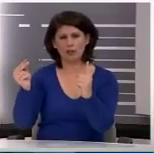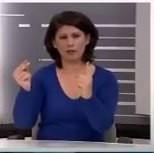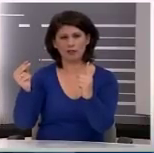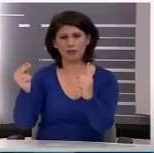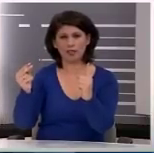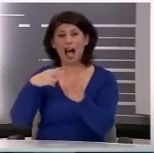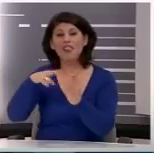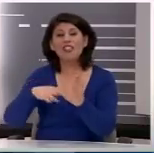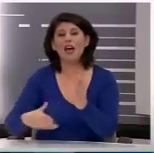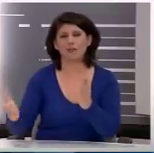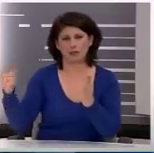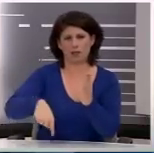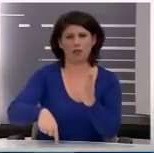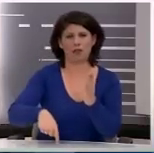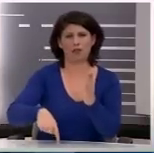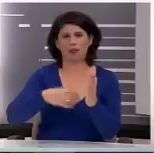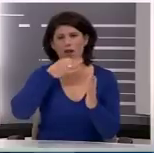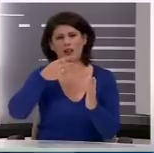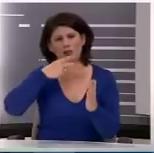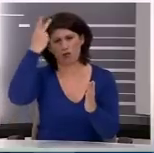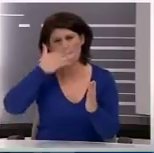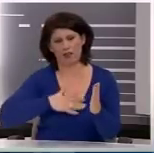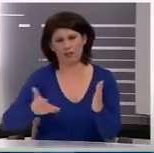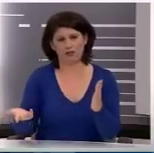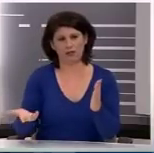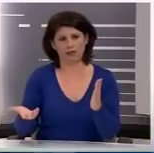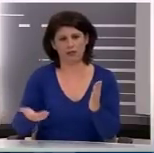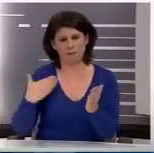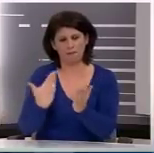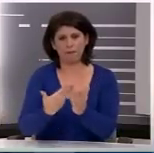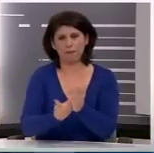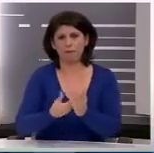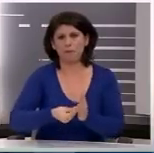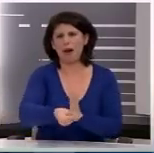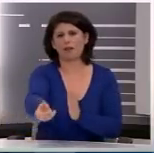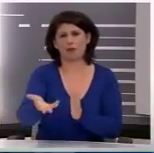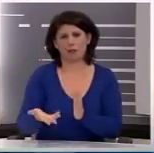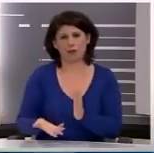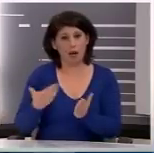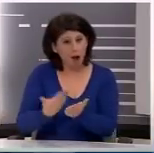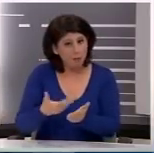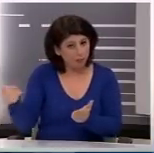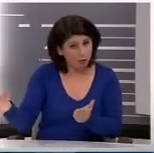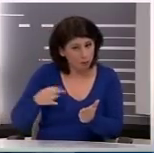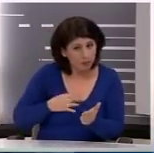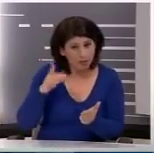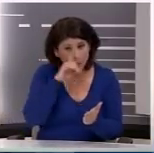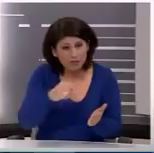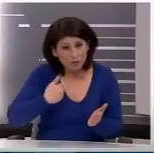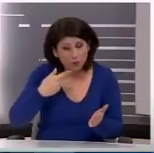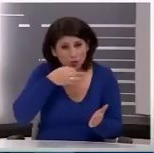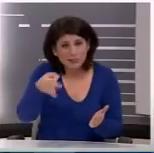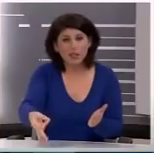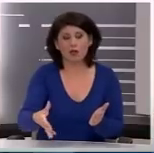έρχεστε αδιάβαστοι εδώ. Να λέτε ό,τι θέλετε. Πάρτε λοιπόν τα στοιχεία. Και αποδείξτε αυτό που, διαψεύστε αυτό που